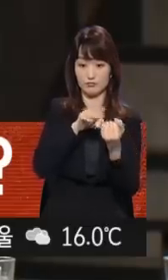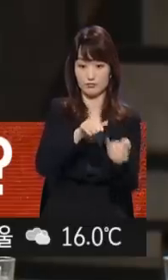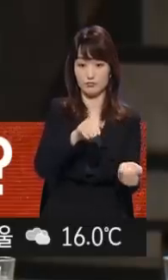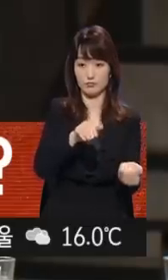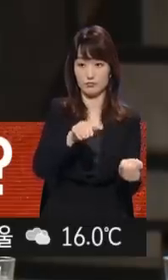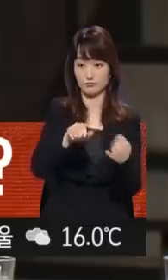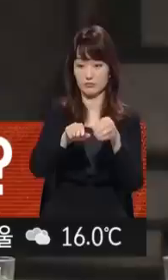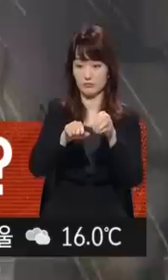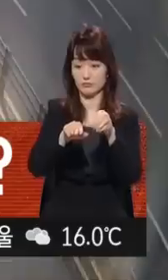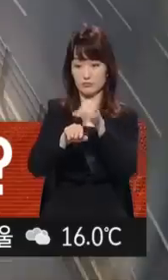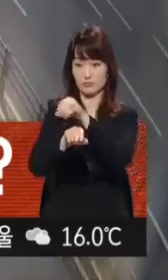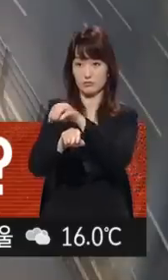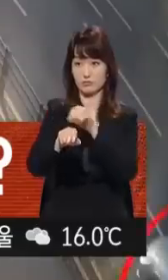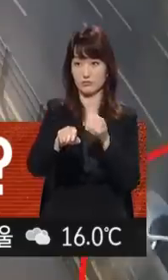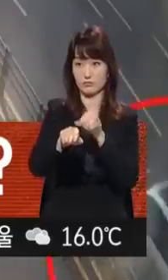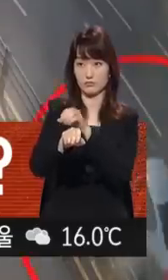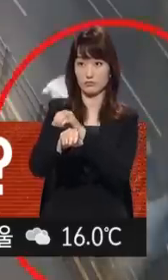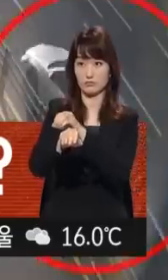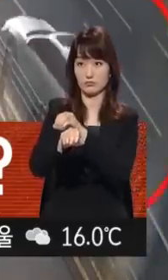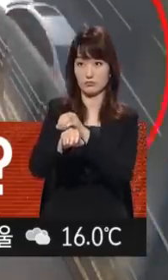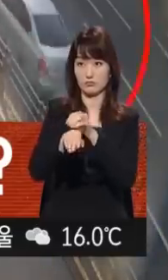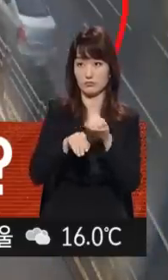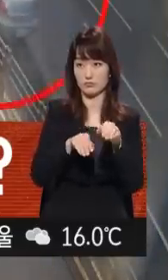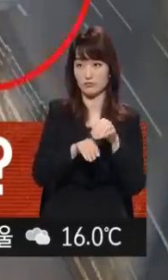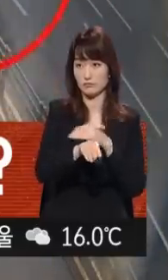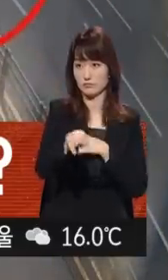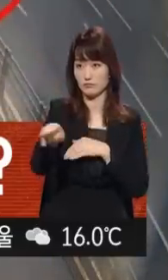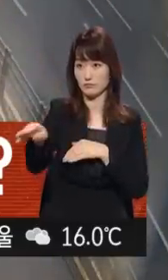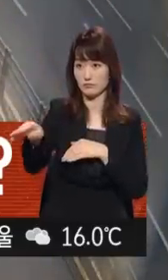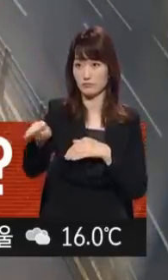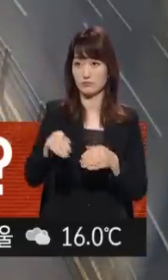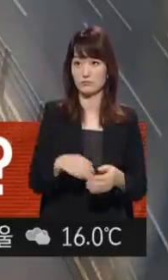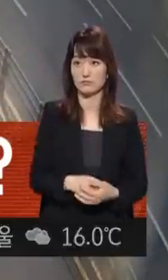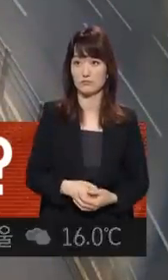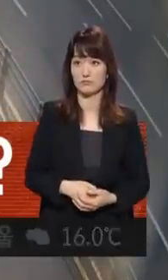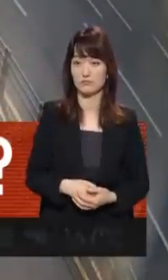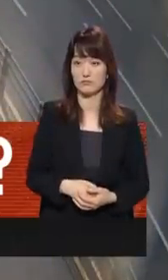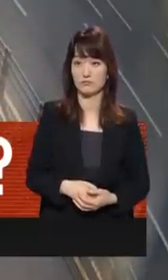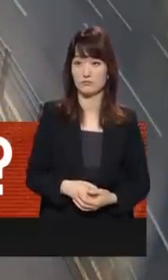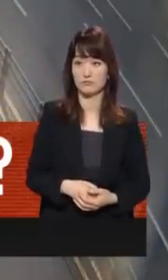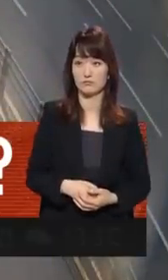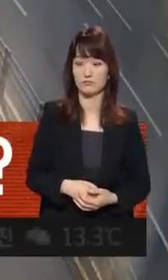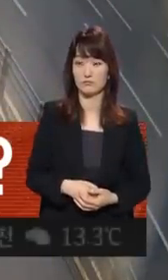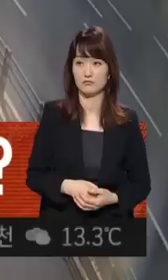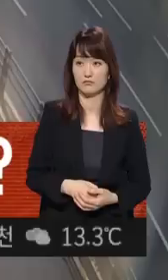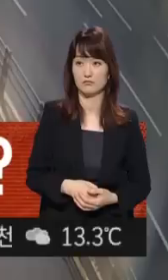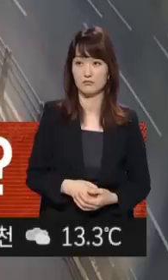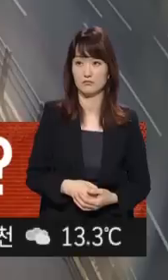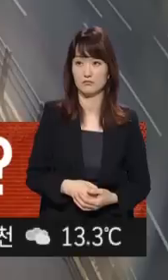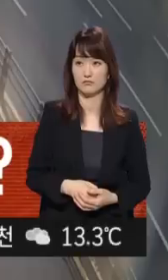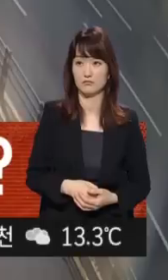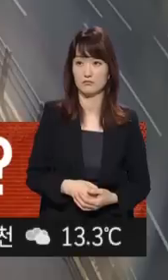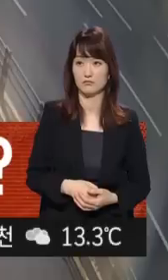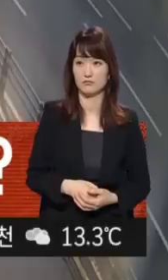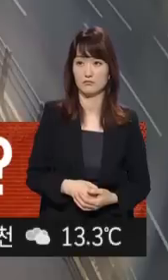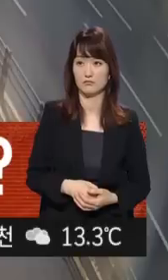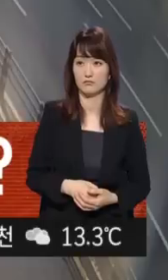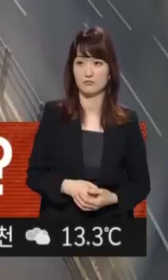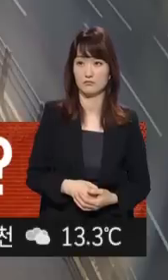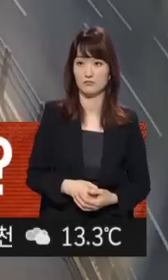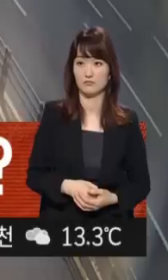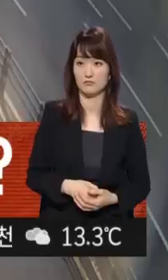비상등을 키고 이렇게 빠져나오는 모습이 보이거든요 제 앞에서 보면 지금 돌아가는 모습인데 치는 모습 보면 분명히